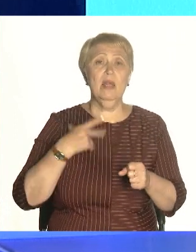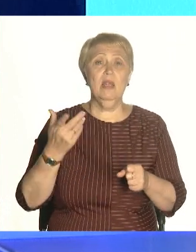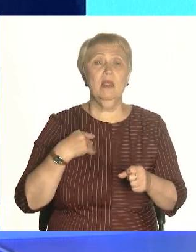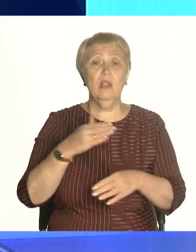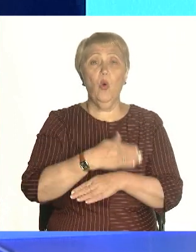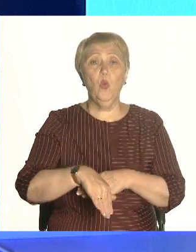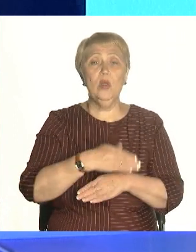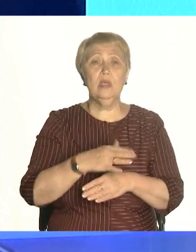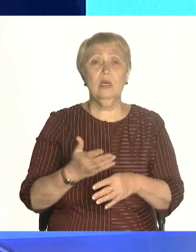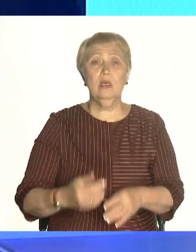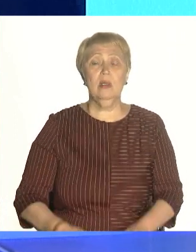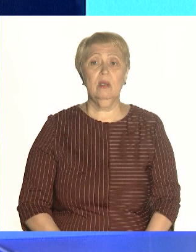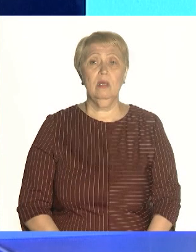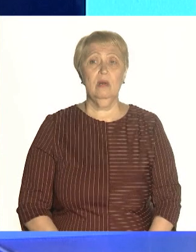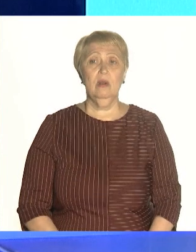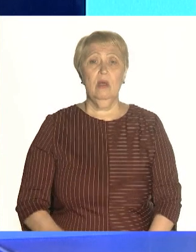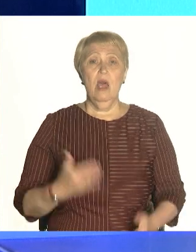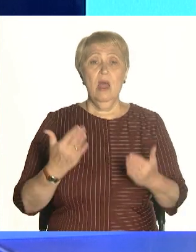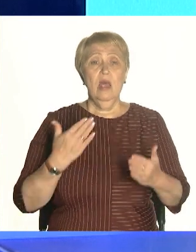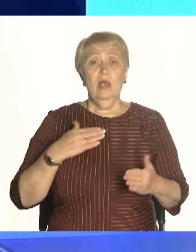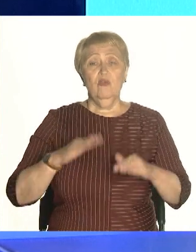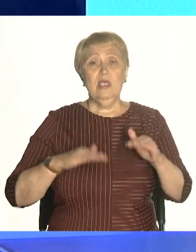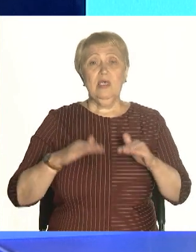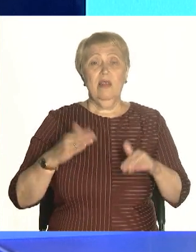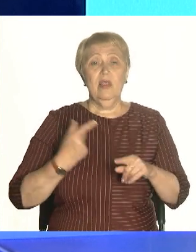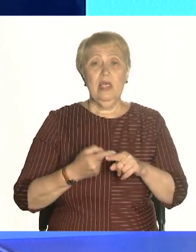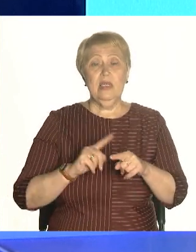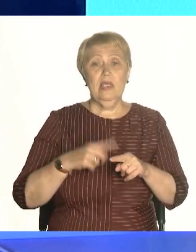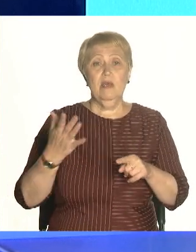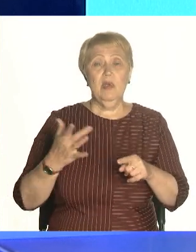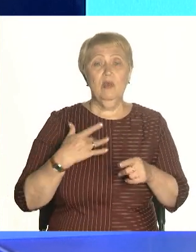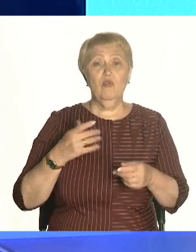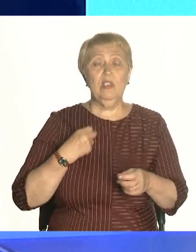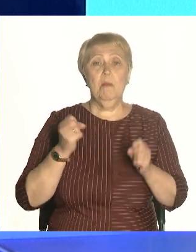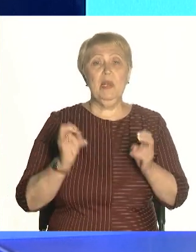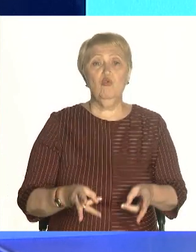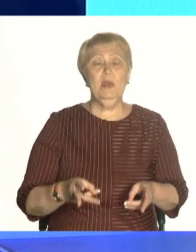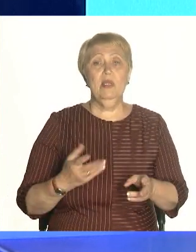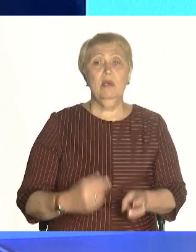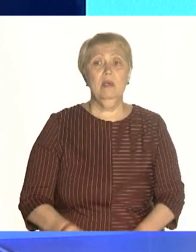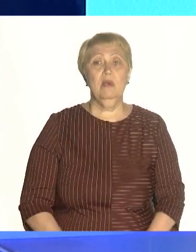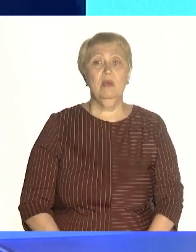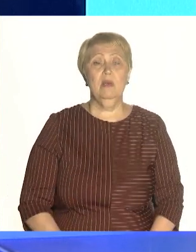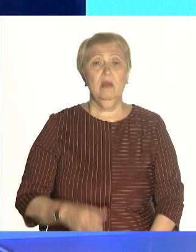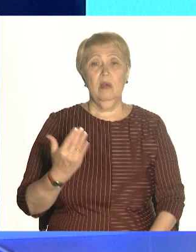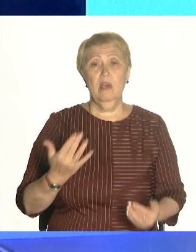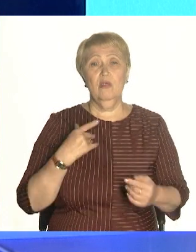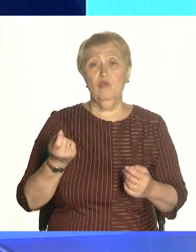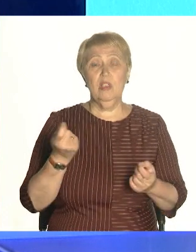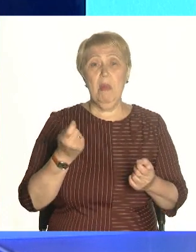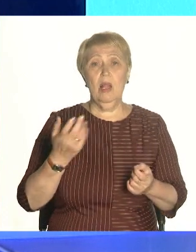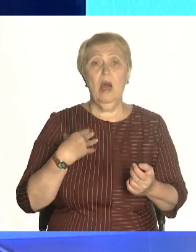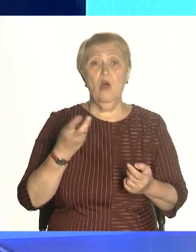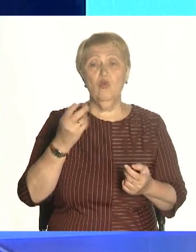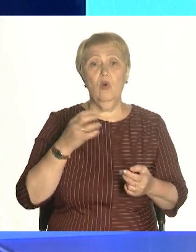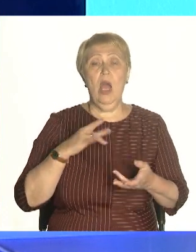но если сравнивать в общей массе вот с этими преступлениями, то есть я уже говорил, мы их рост отмечаем очень значительный и